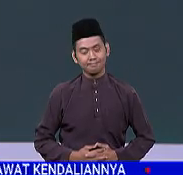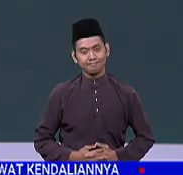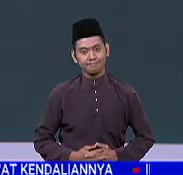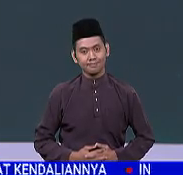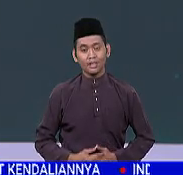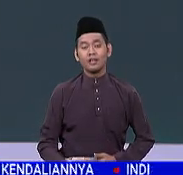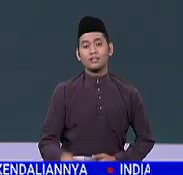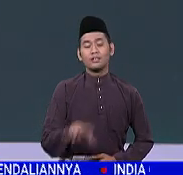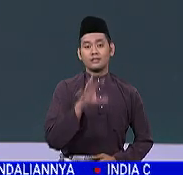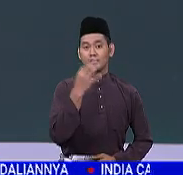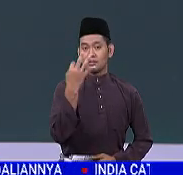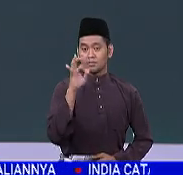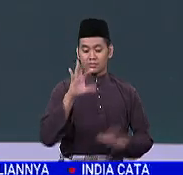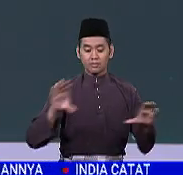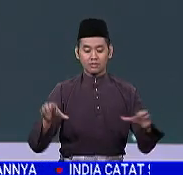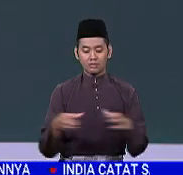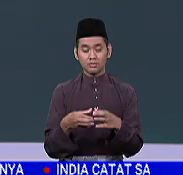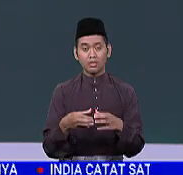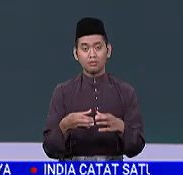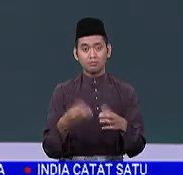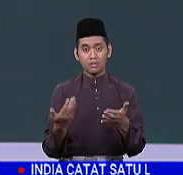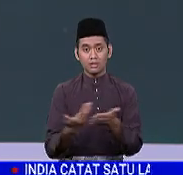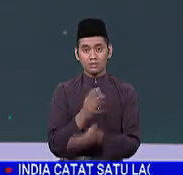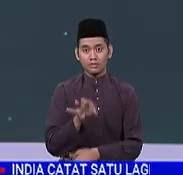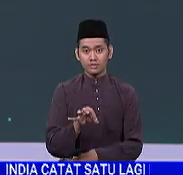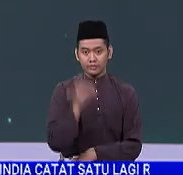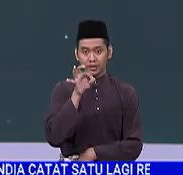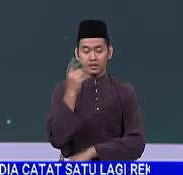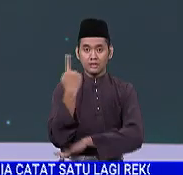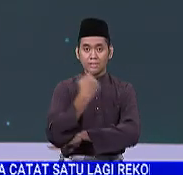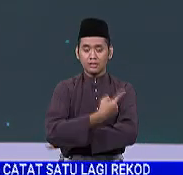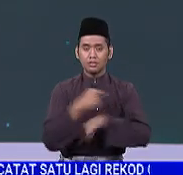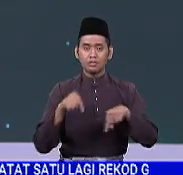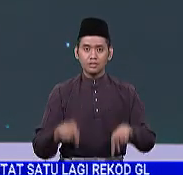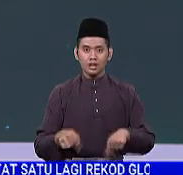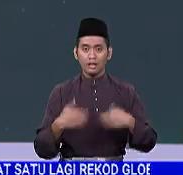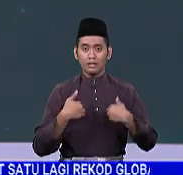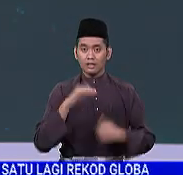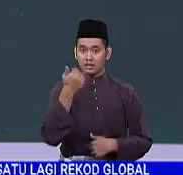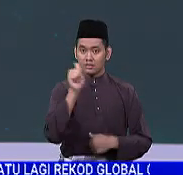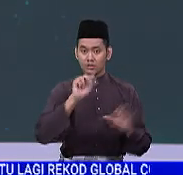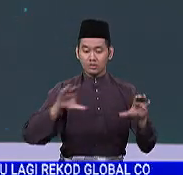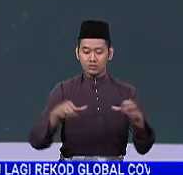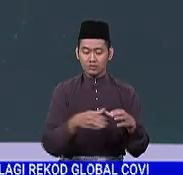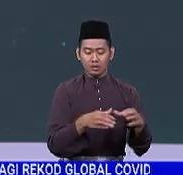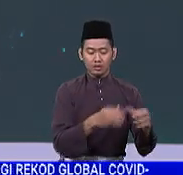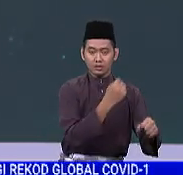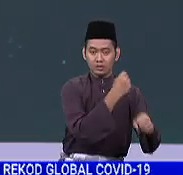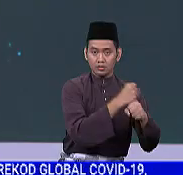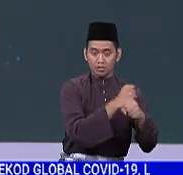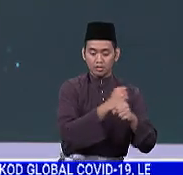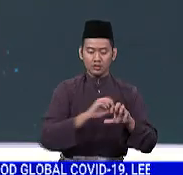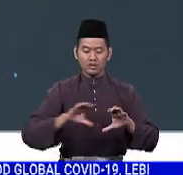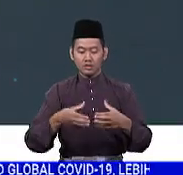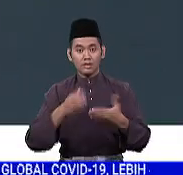Sementara itu, 19 kluster baharu telah dikenal pasti hari ini. Ia melibatkan 10 kluster tempat kerja, 4